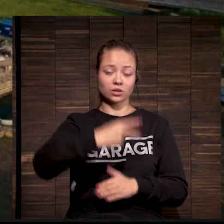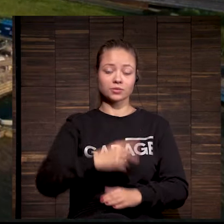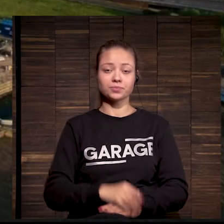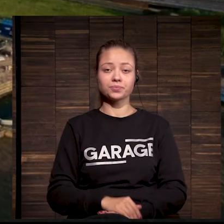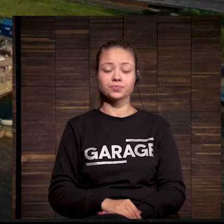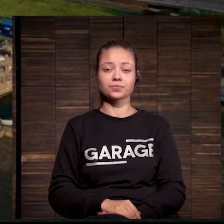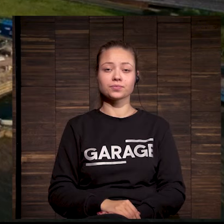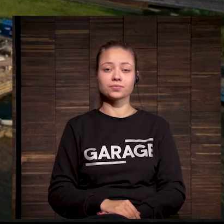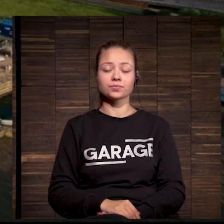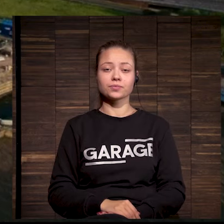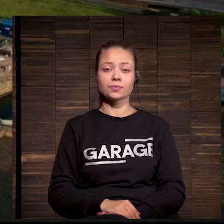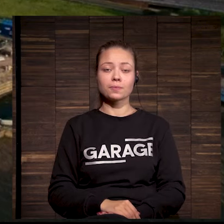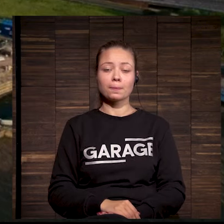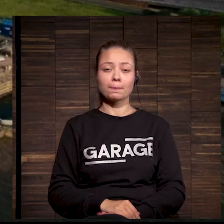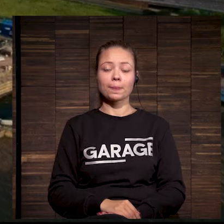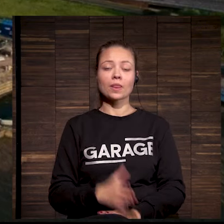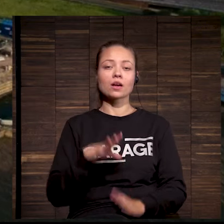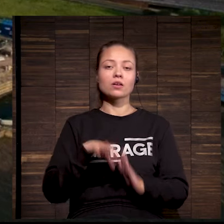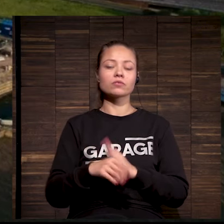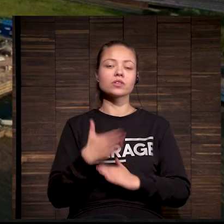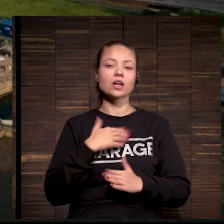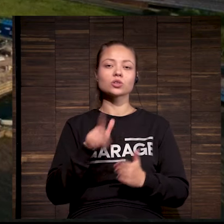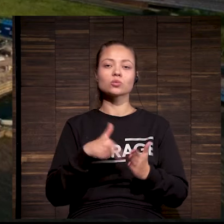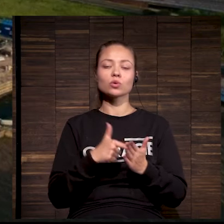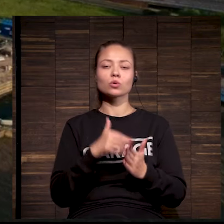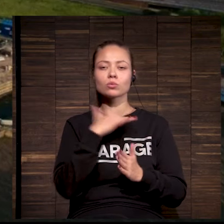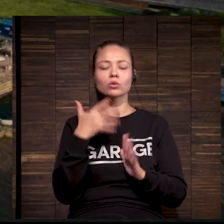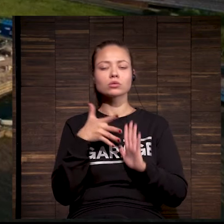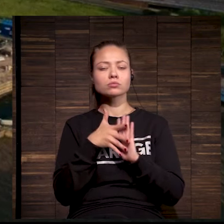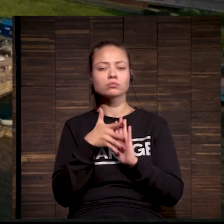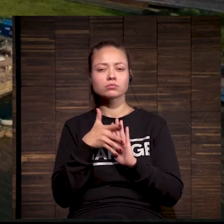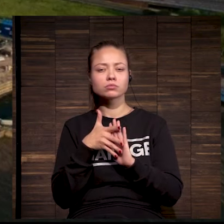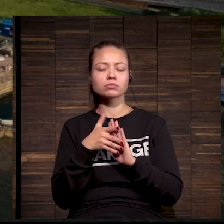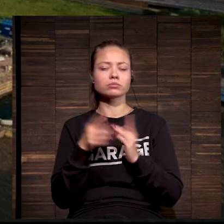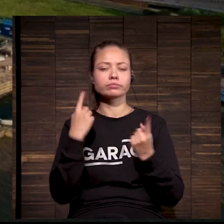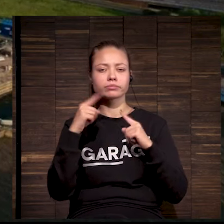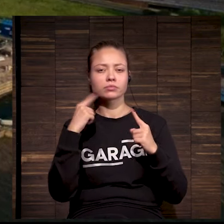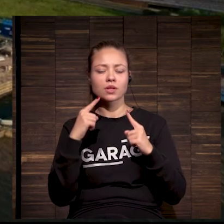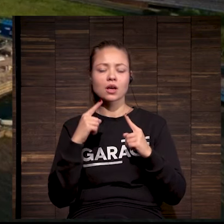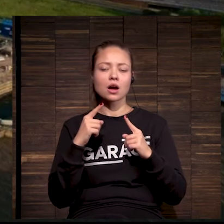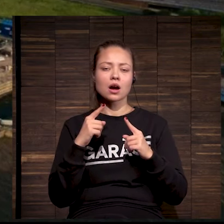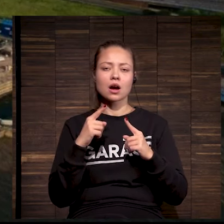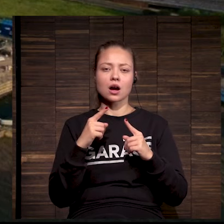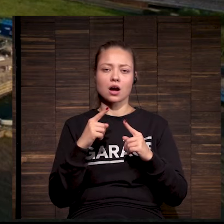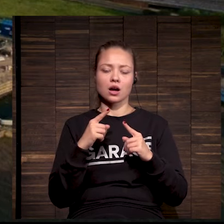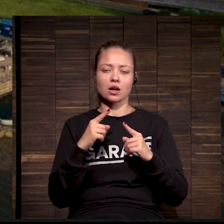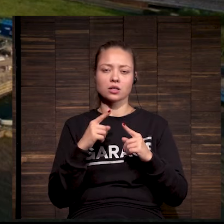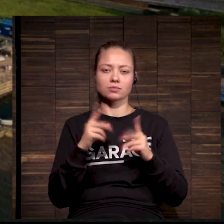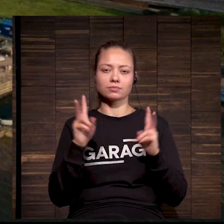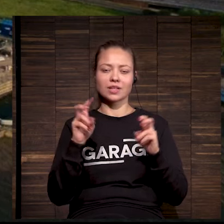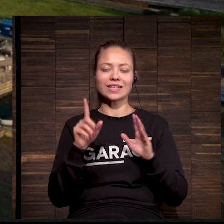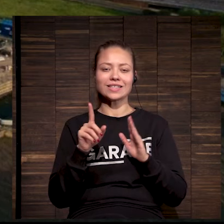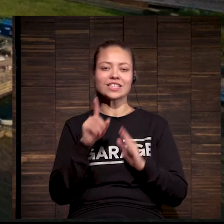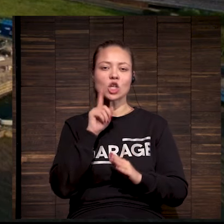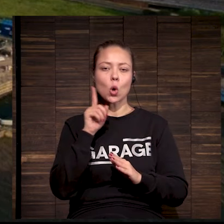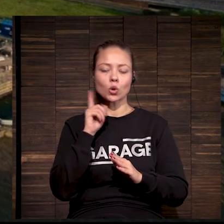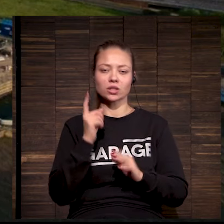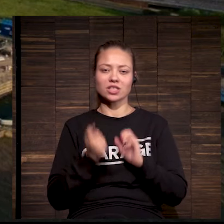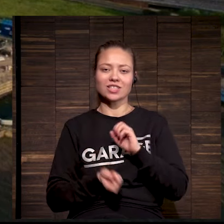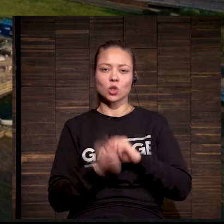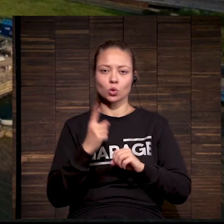в нашем городе много разрабатывается зеленые источники энергии возобновляемые источники энергии энергия